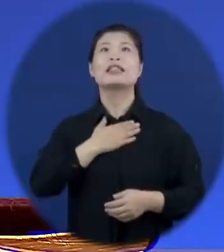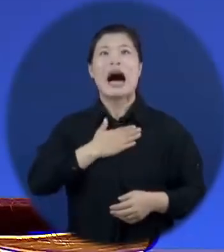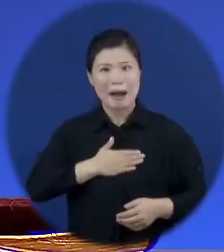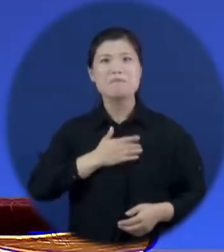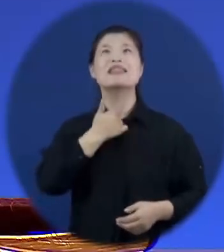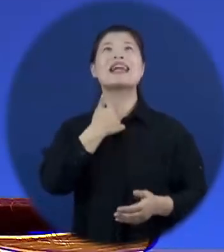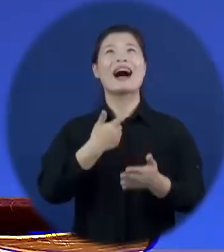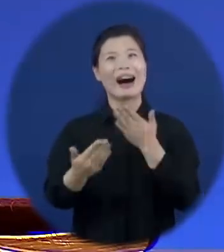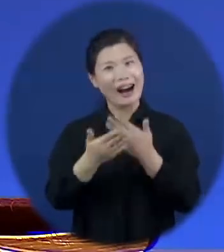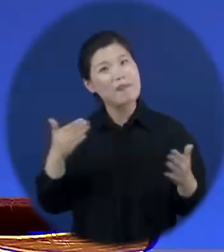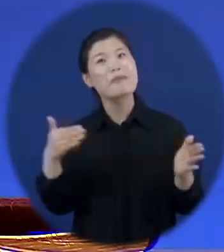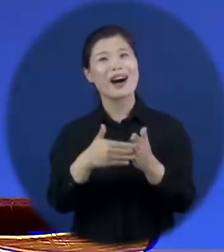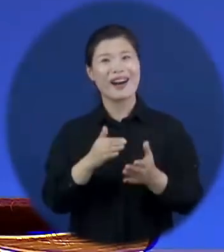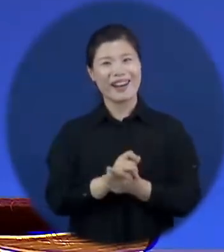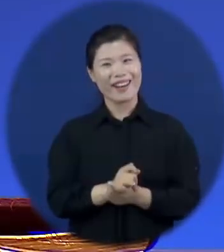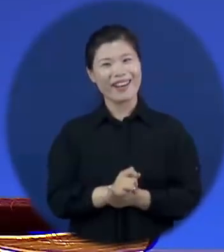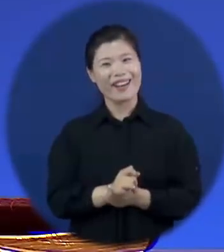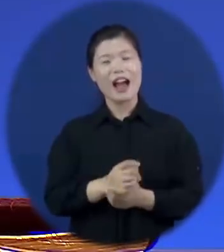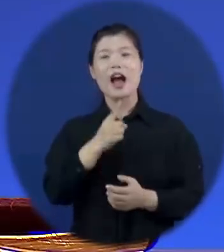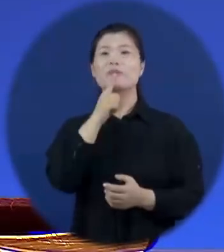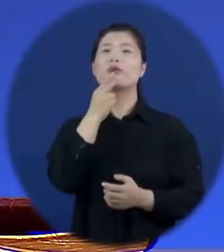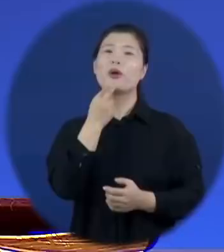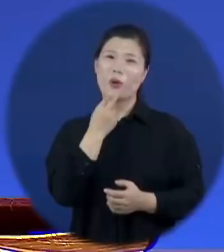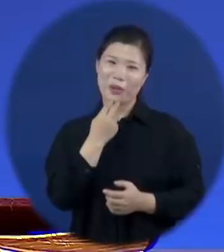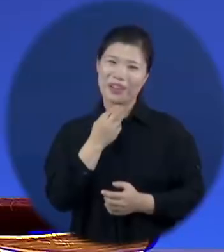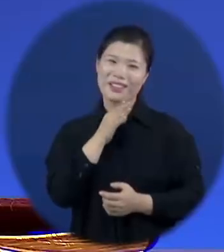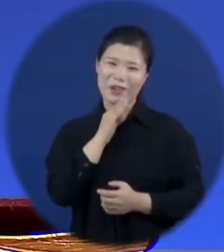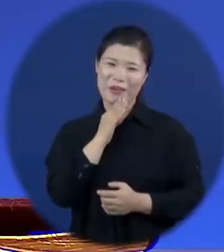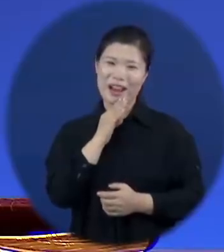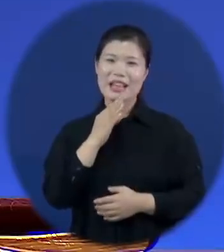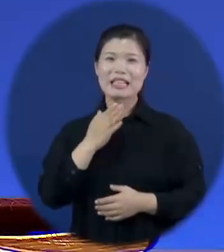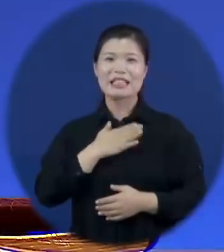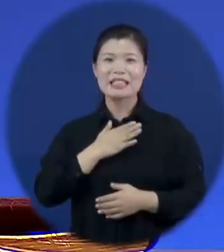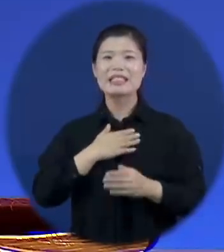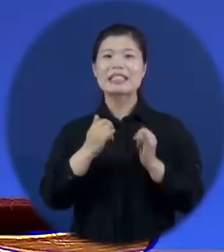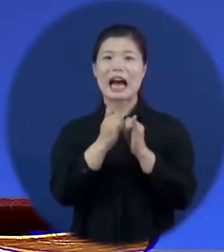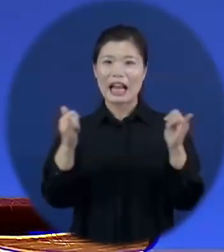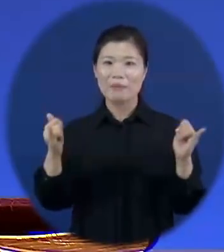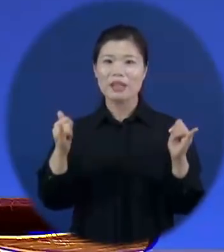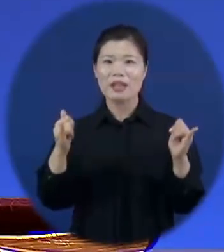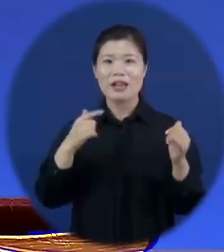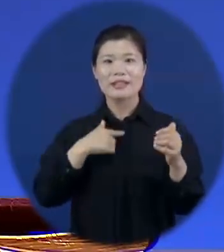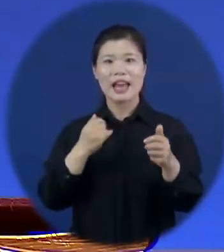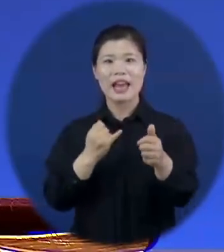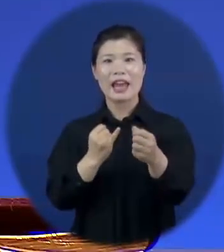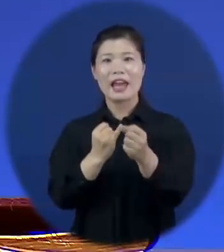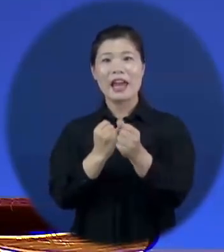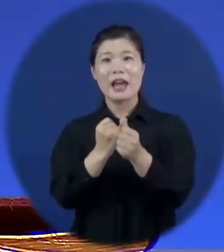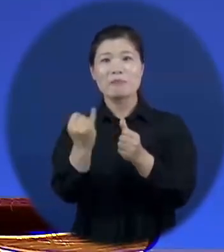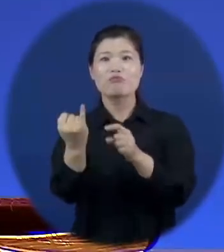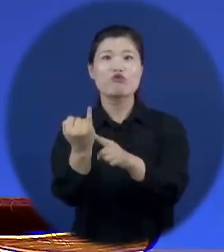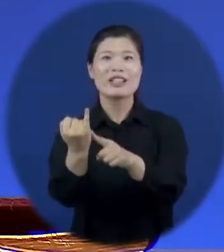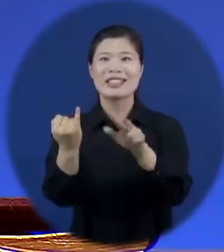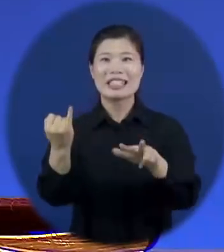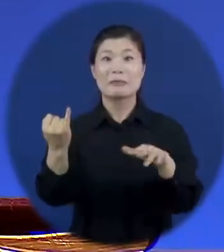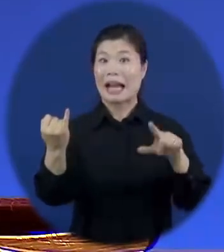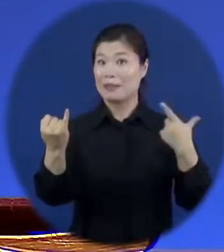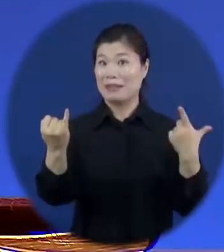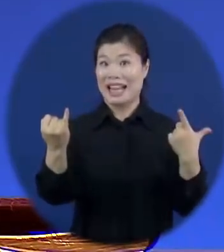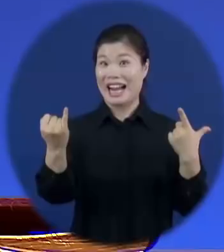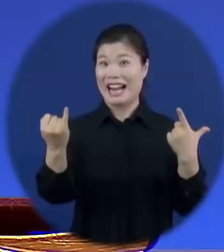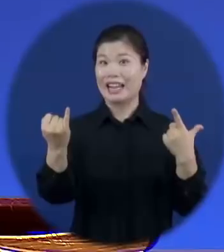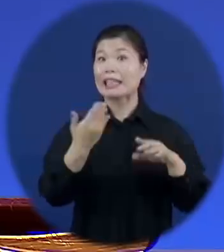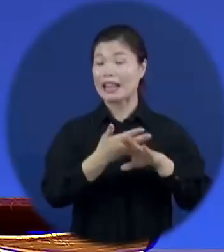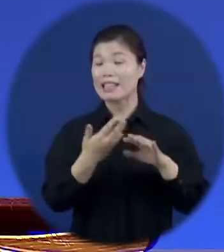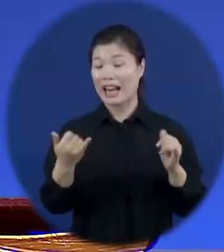저는 압니다. 물론 그렇다고 해서 그 대상이 지금 제 부인인 것은 아닙니다.